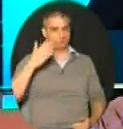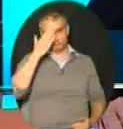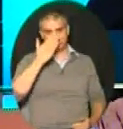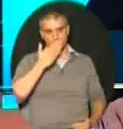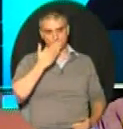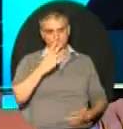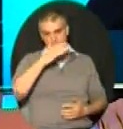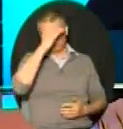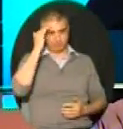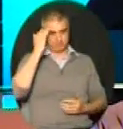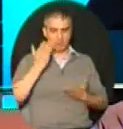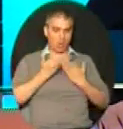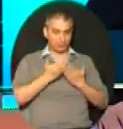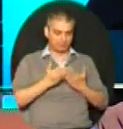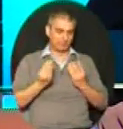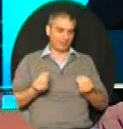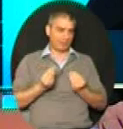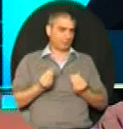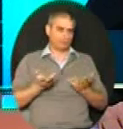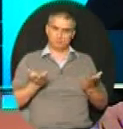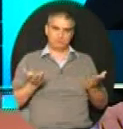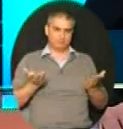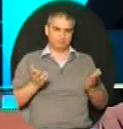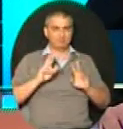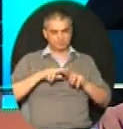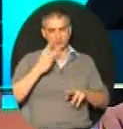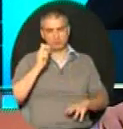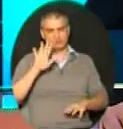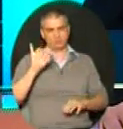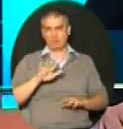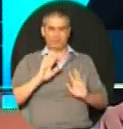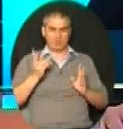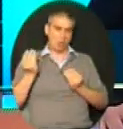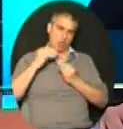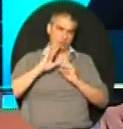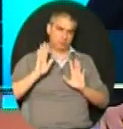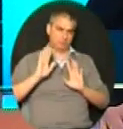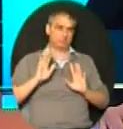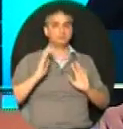לאל, מספיק עוזרים ואמצעים ועזרים, תשארו ב-35,000, אל תנקרו